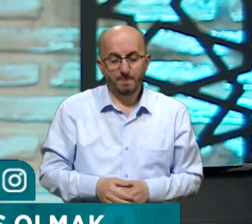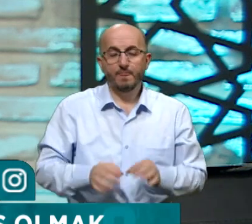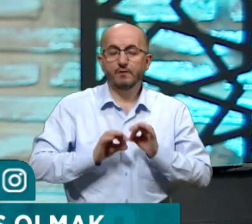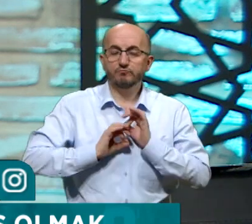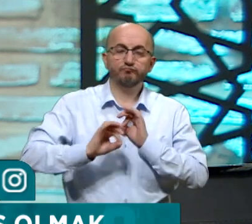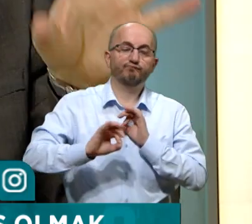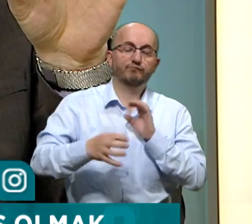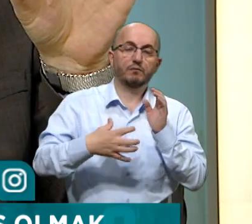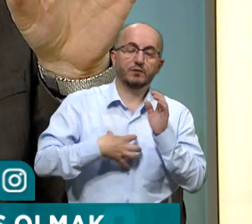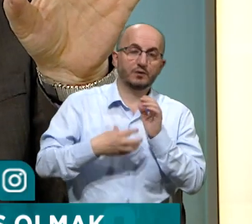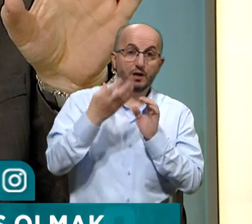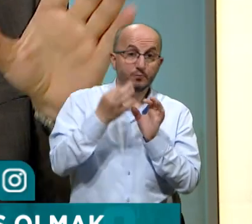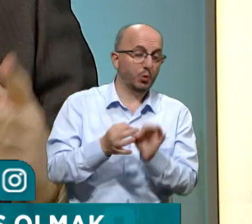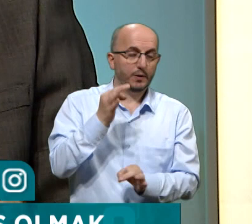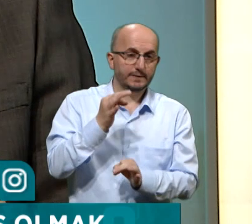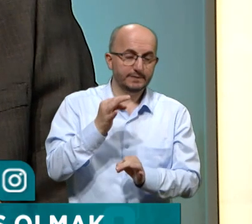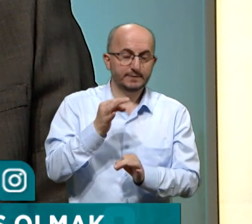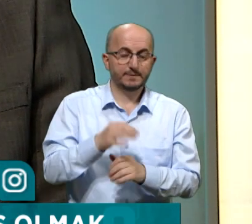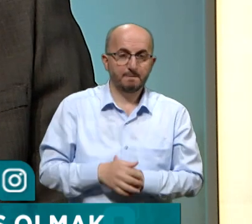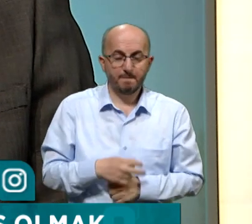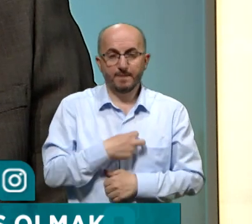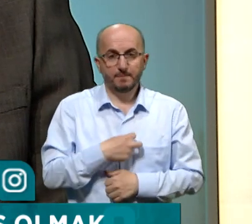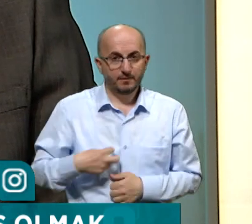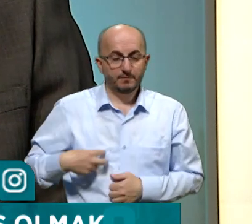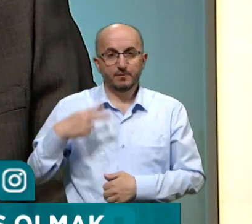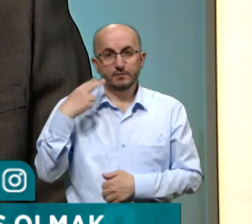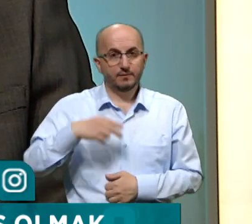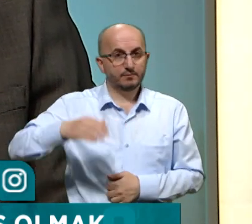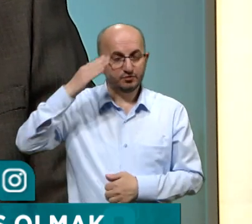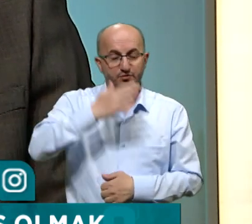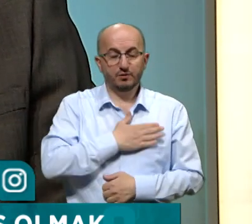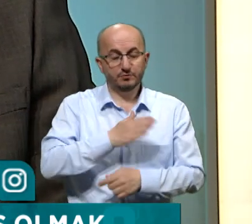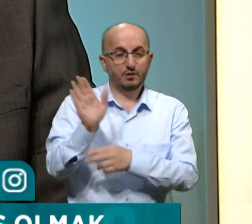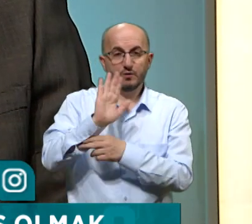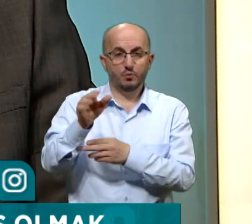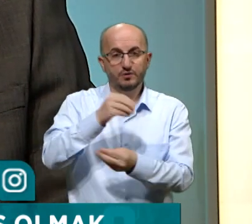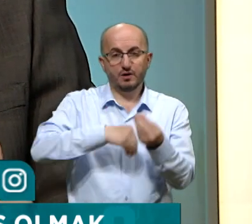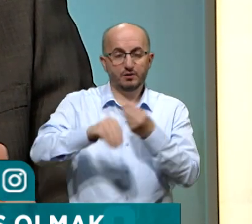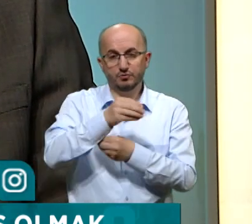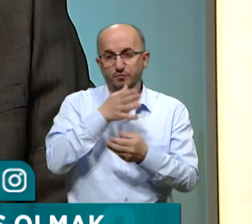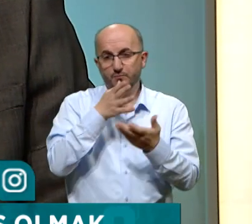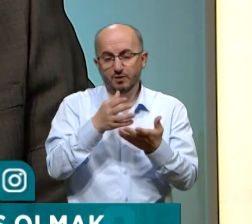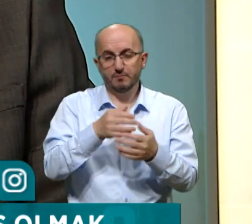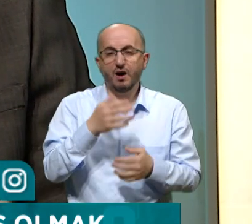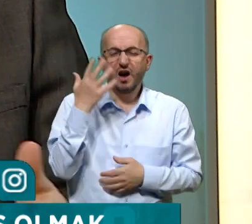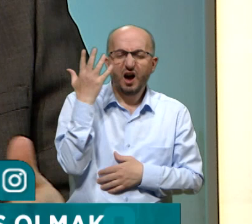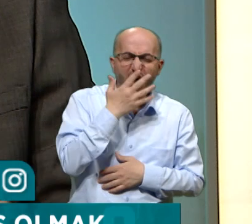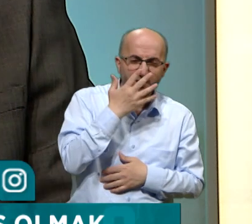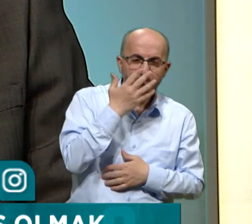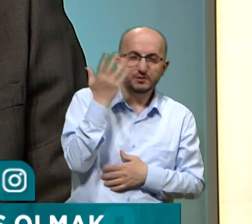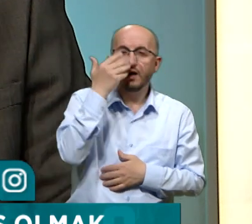akvaryuma sahip olanıdır peygamber Ali satış falan Veda Haccı malumdur Arabın aceme